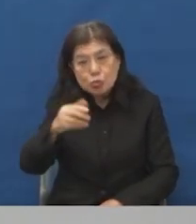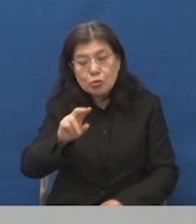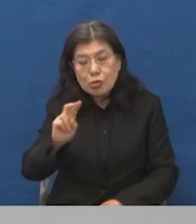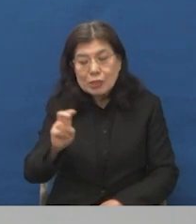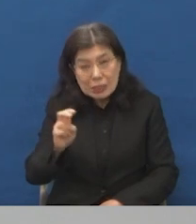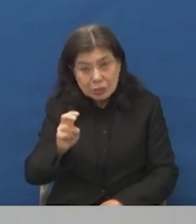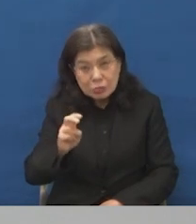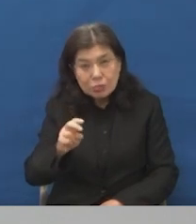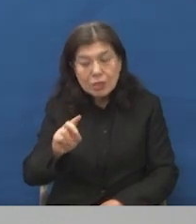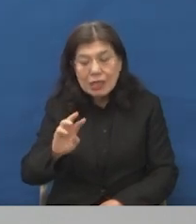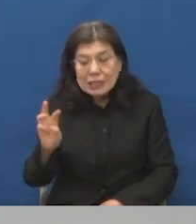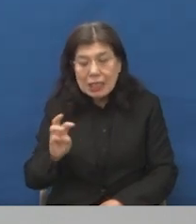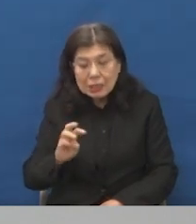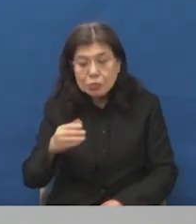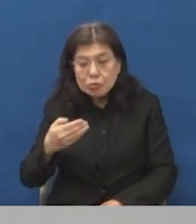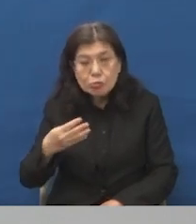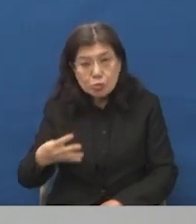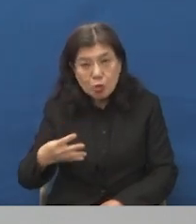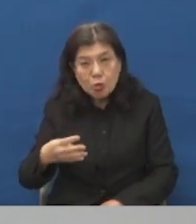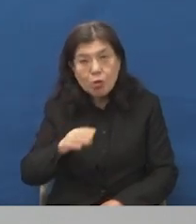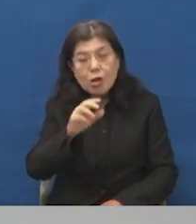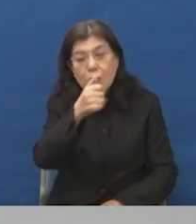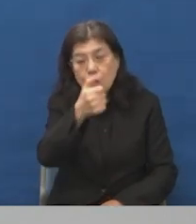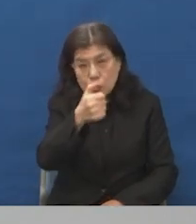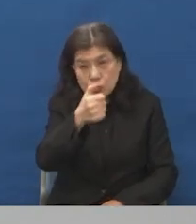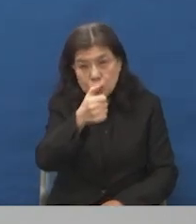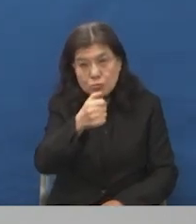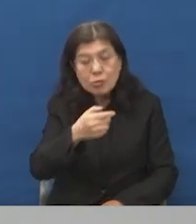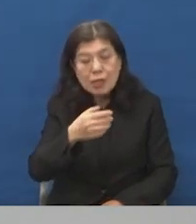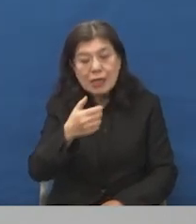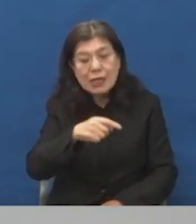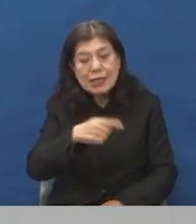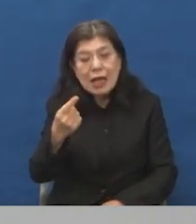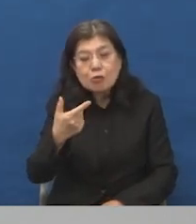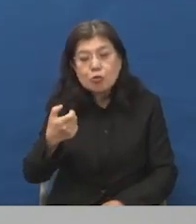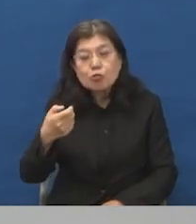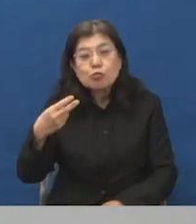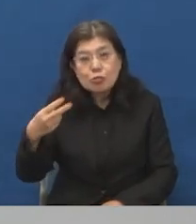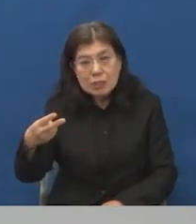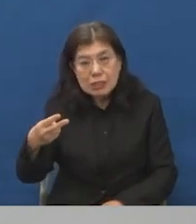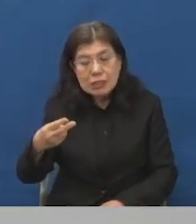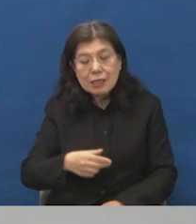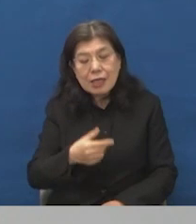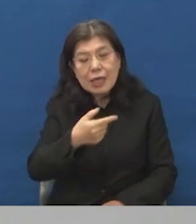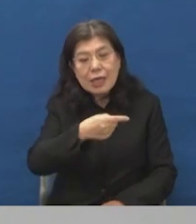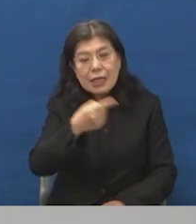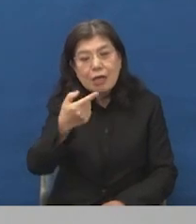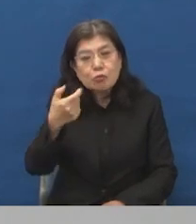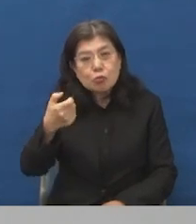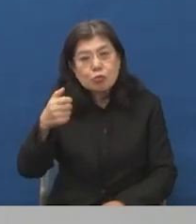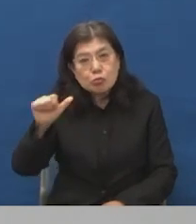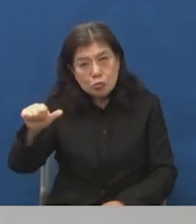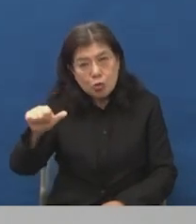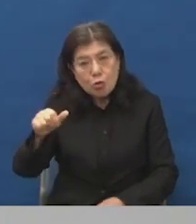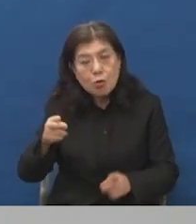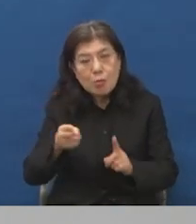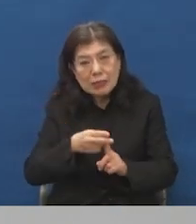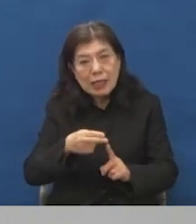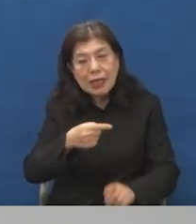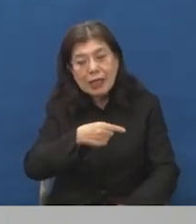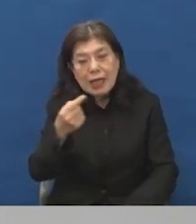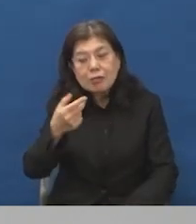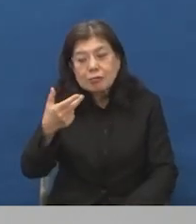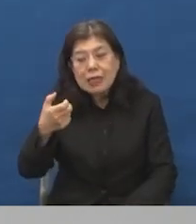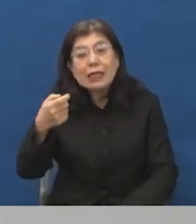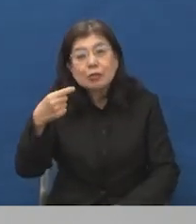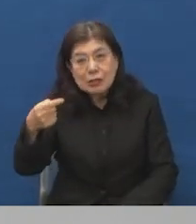号、議第34号、議第50号、議第162号、議第165号、ないし、議第171